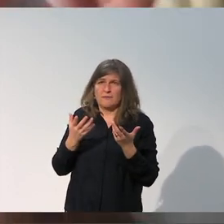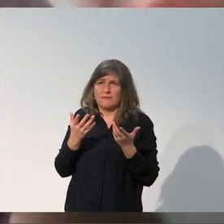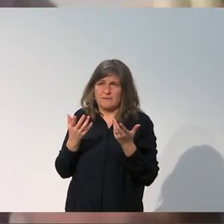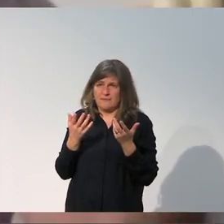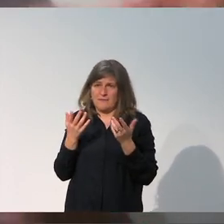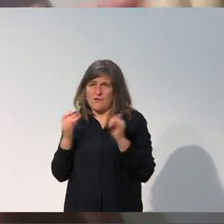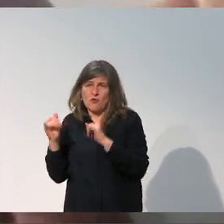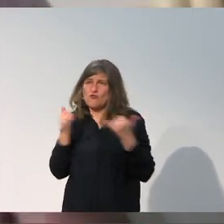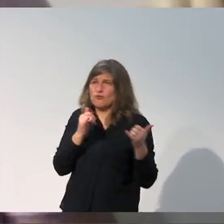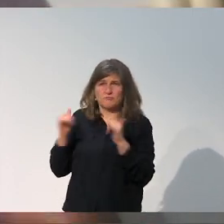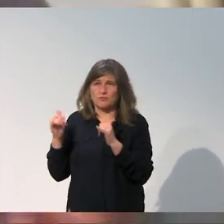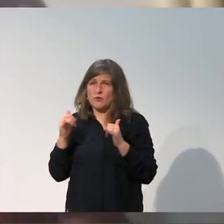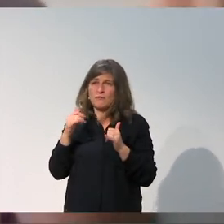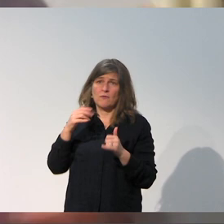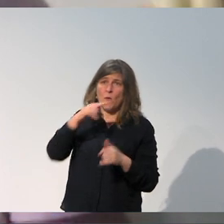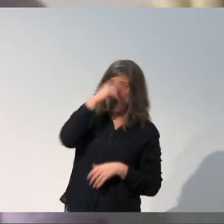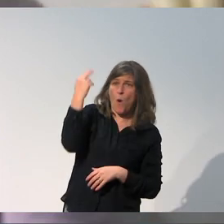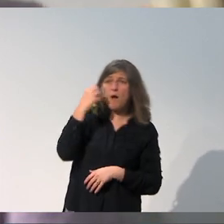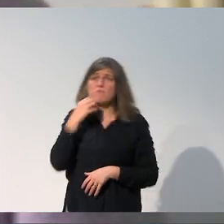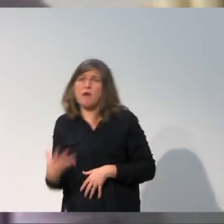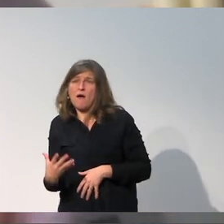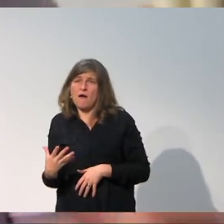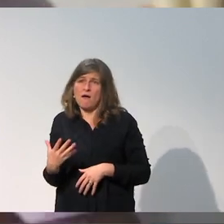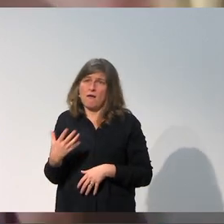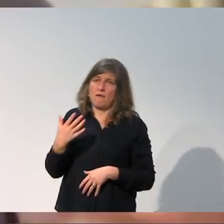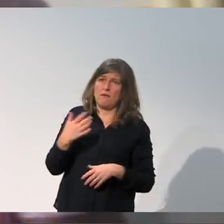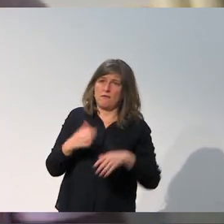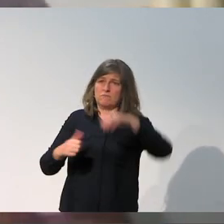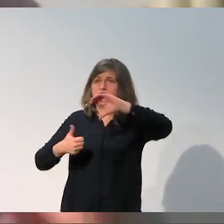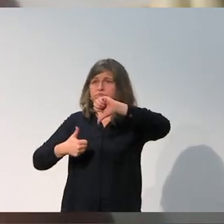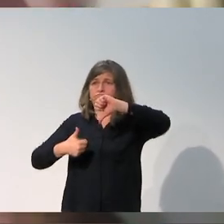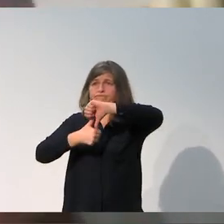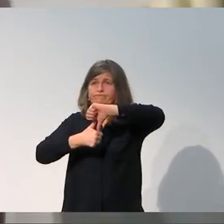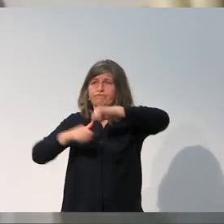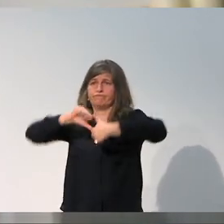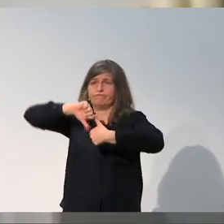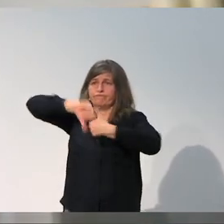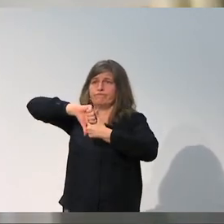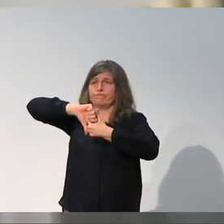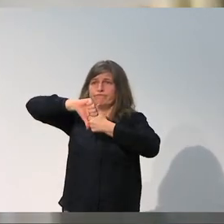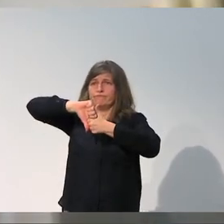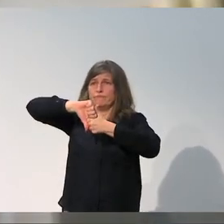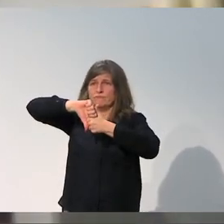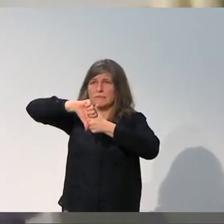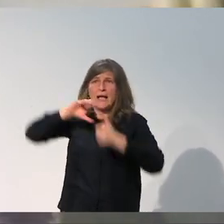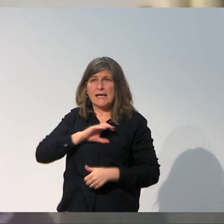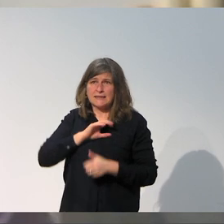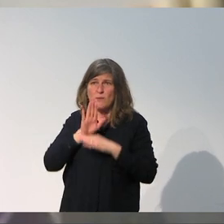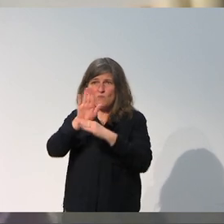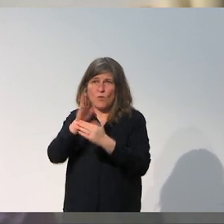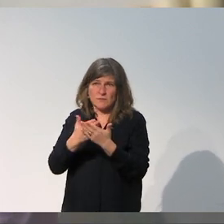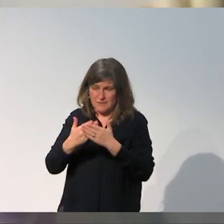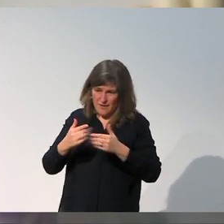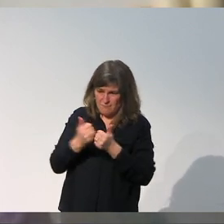jeu de noir-blanc, comme ça, de yin-yang, de deux mains. Pour montrer justement le côté aussi